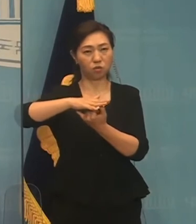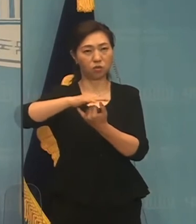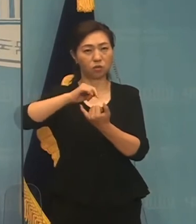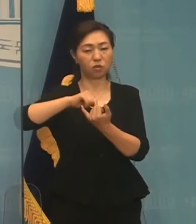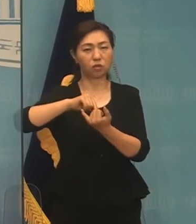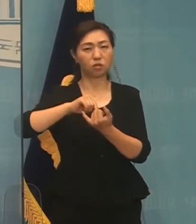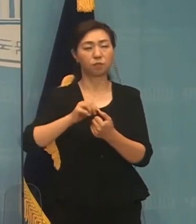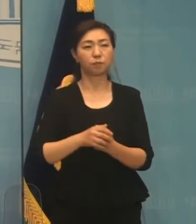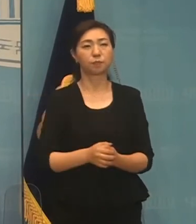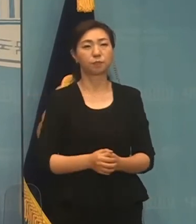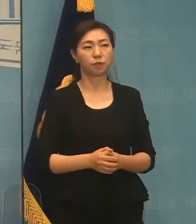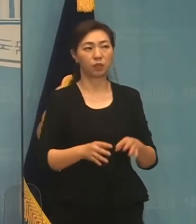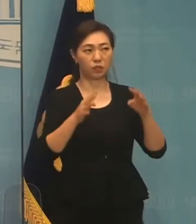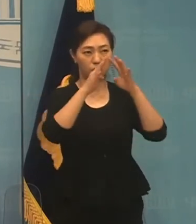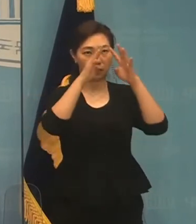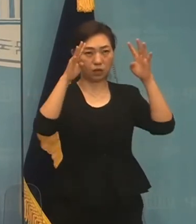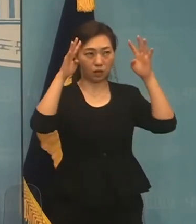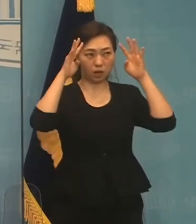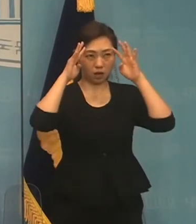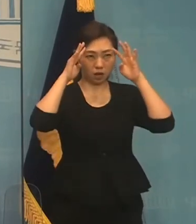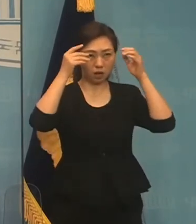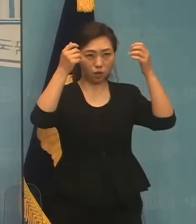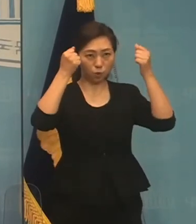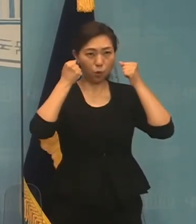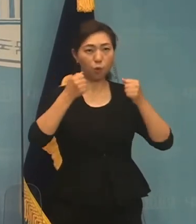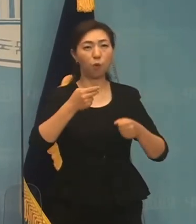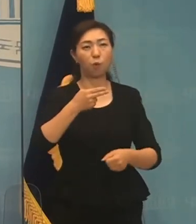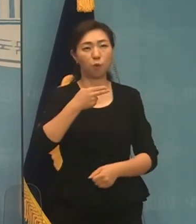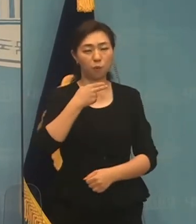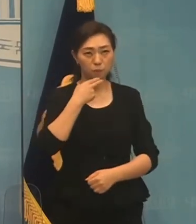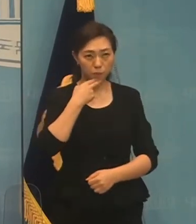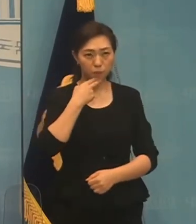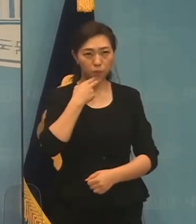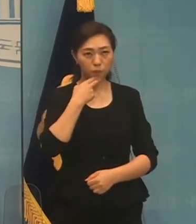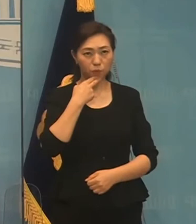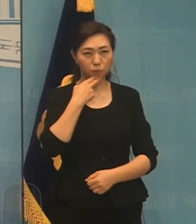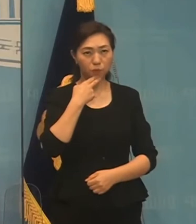대학을 나오지 않아도